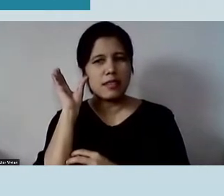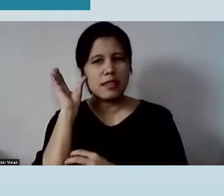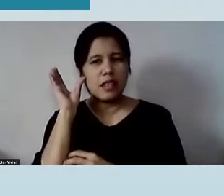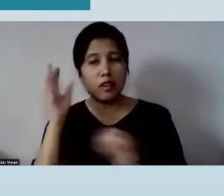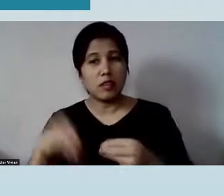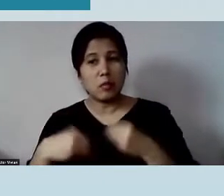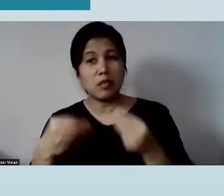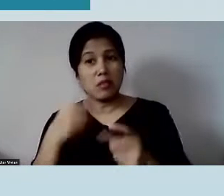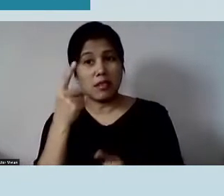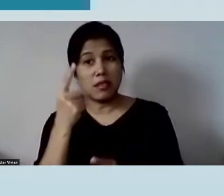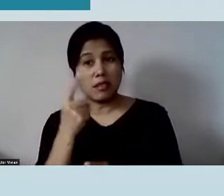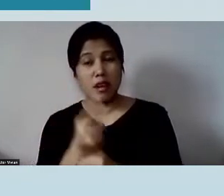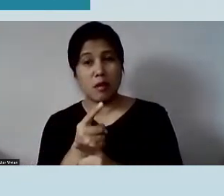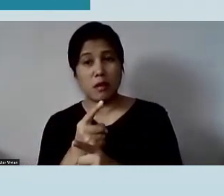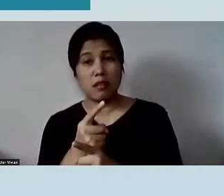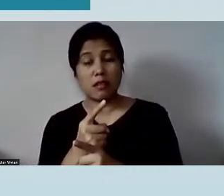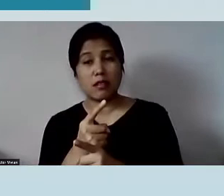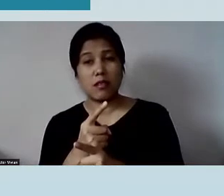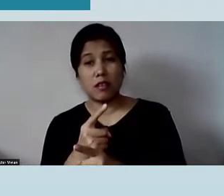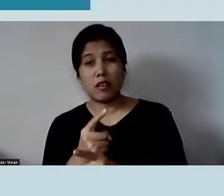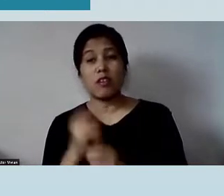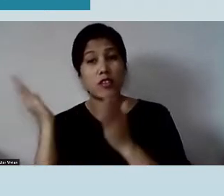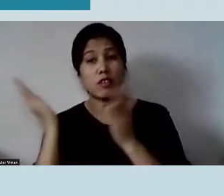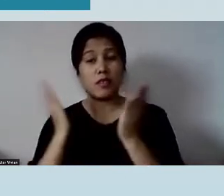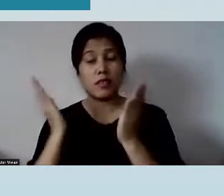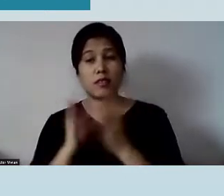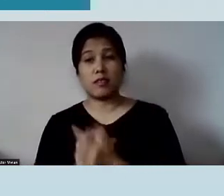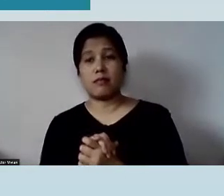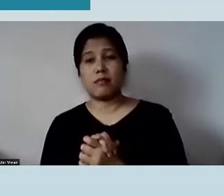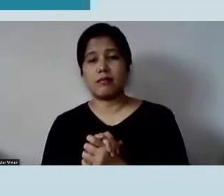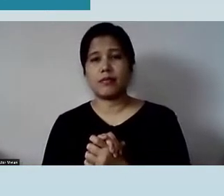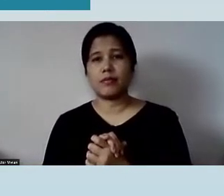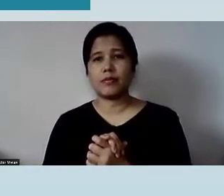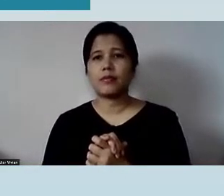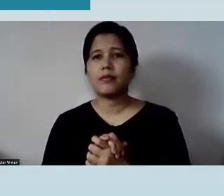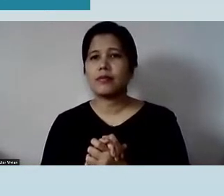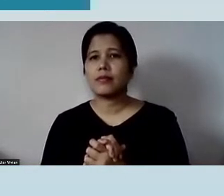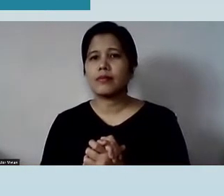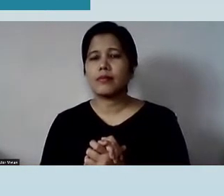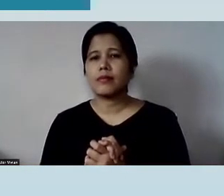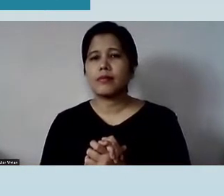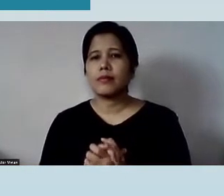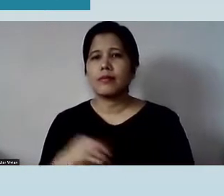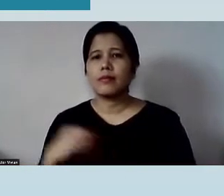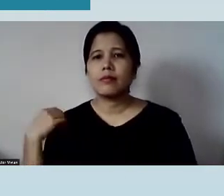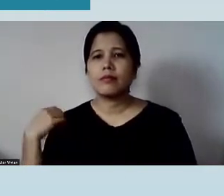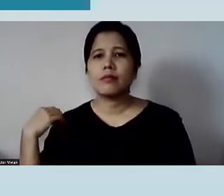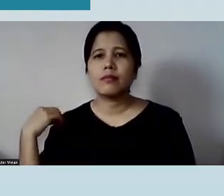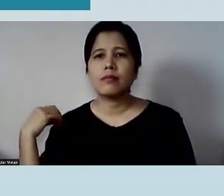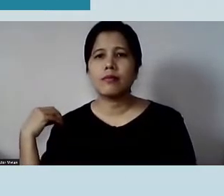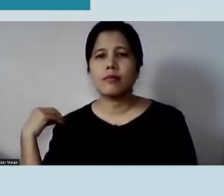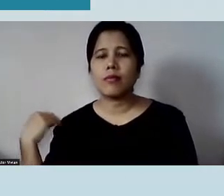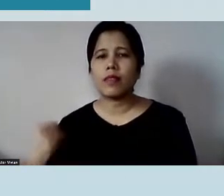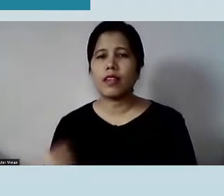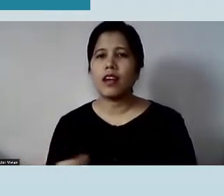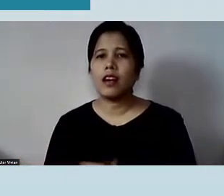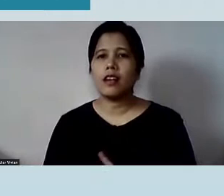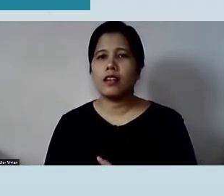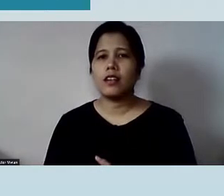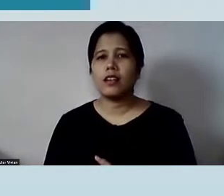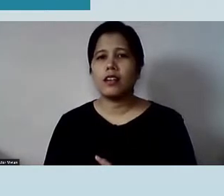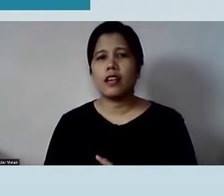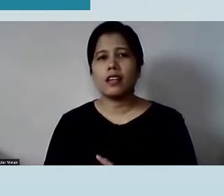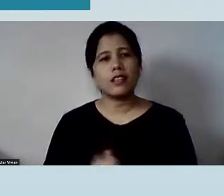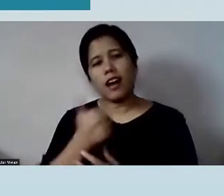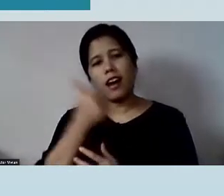nabigyan ng tamang services pagdating sa mga ganung bagay. And then sa auxiliary social services